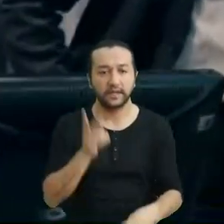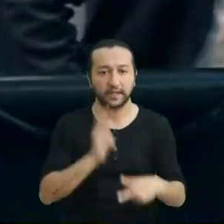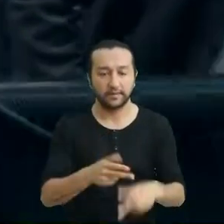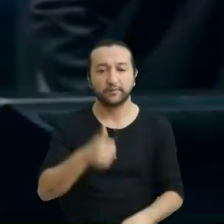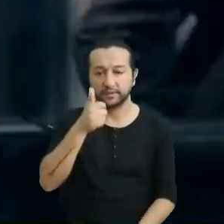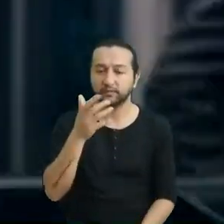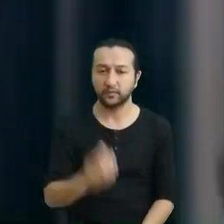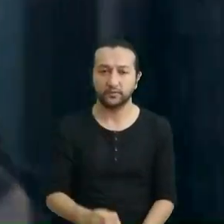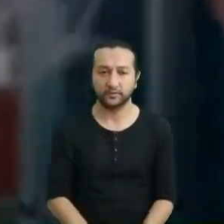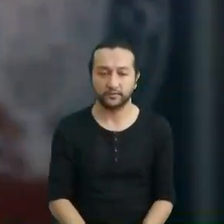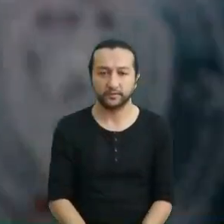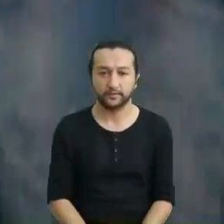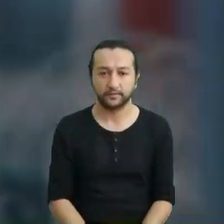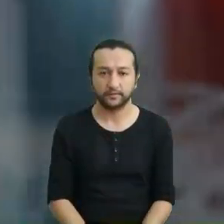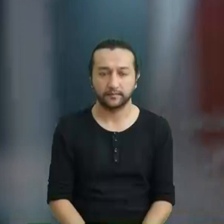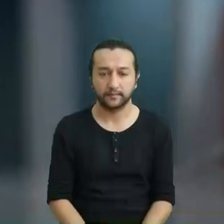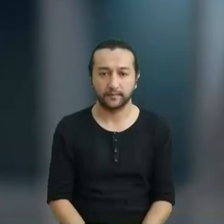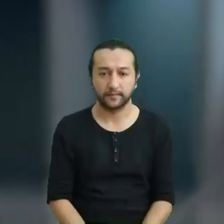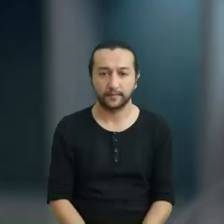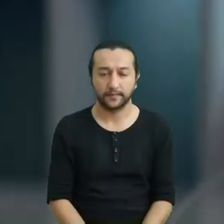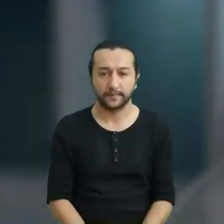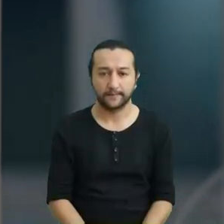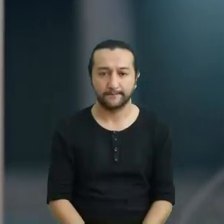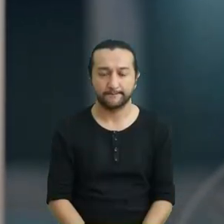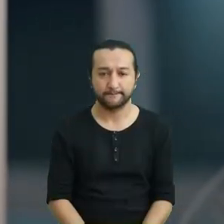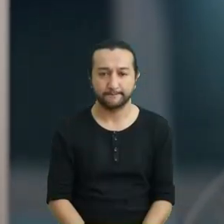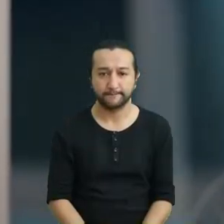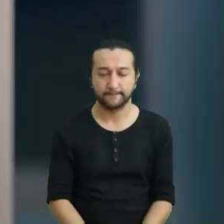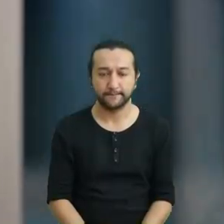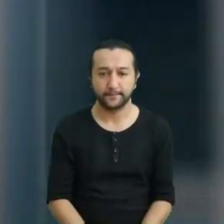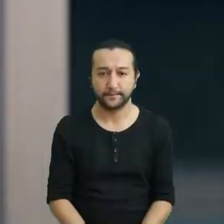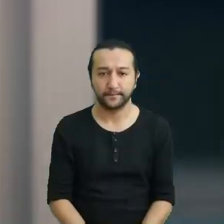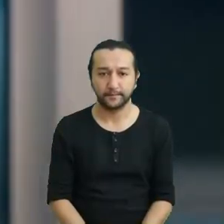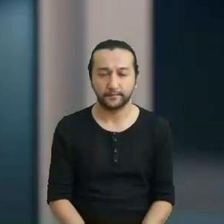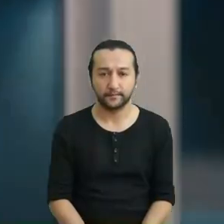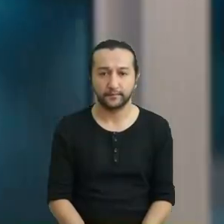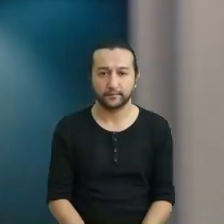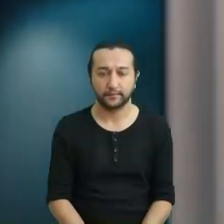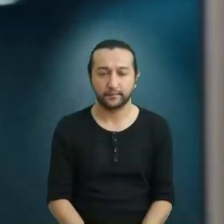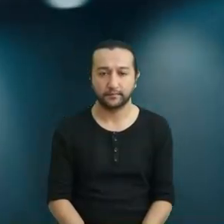Hemen başkanım. Murat ekrana bakmaya devam etti. Üzerinde koyu gri takım.